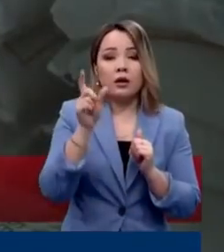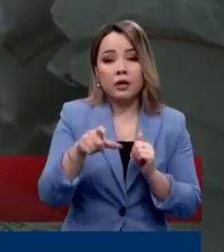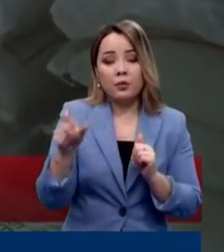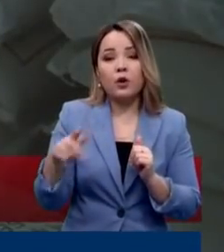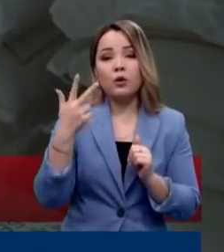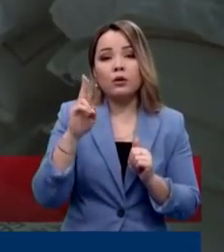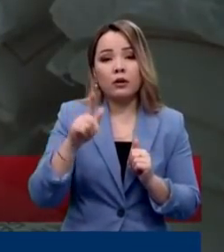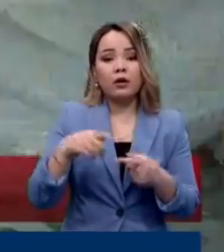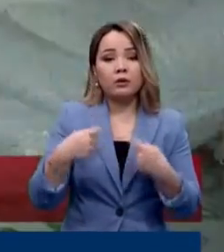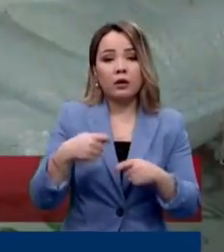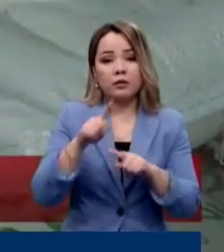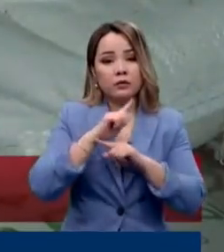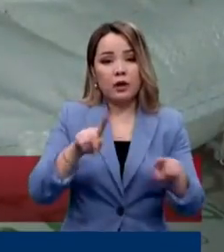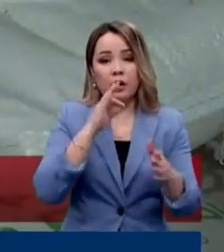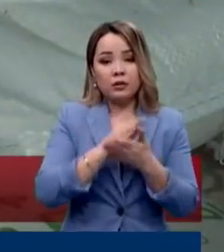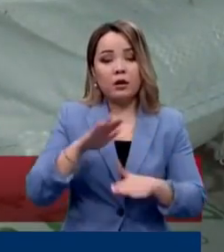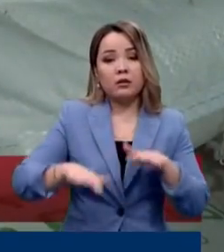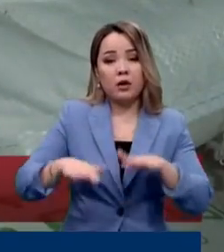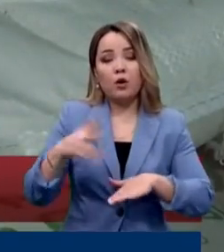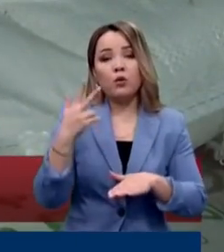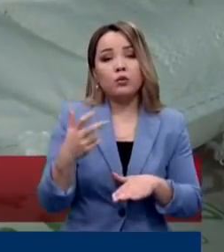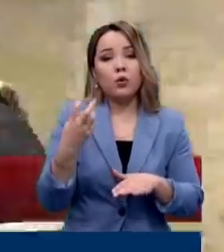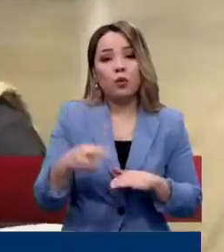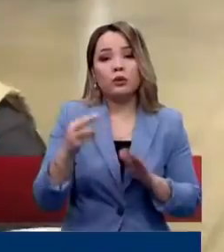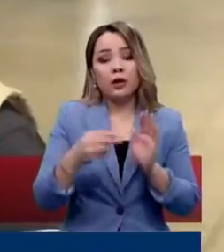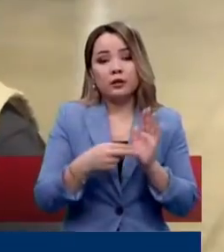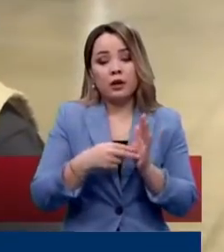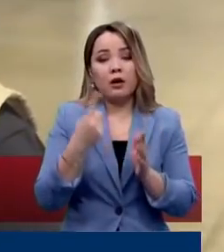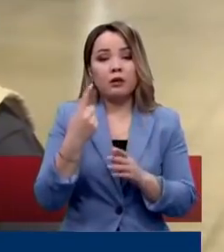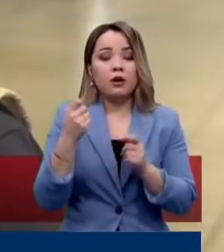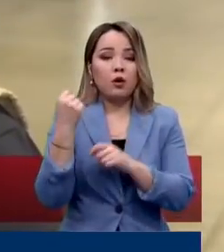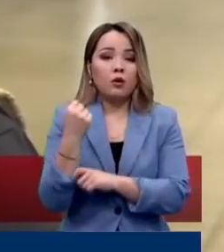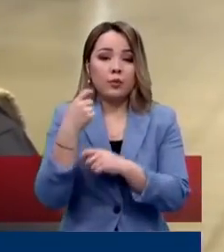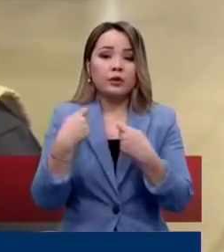сатылмайды, ал қаппен алушыларға келісі 330 теңгеден.